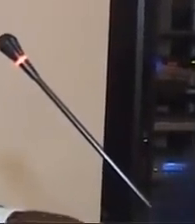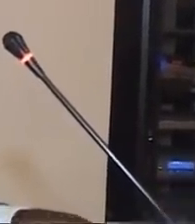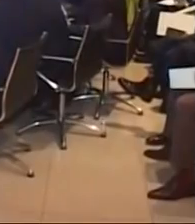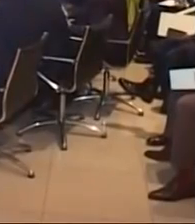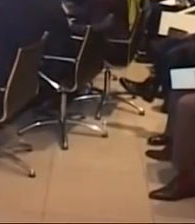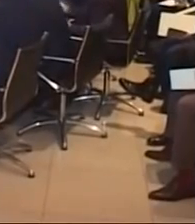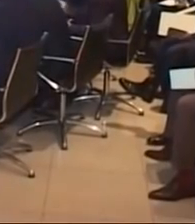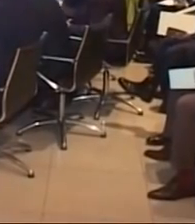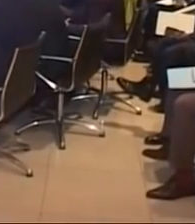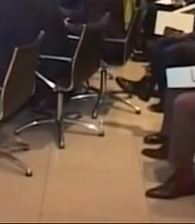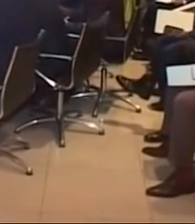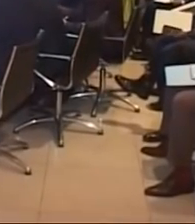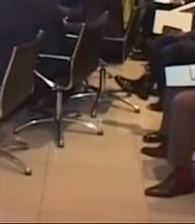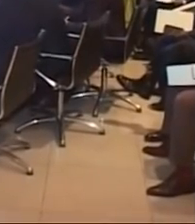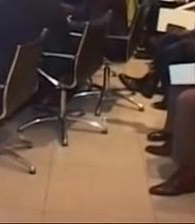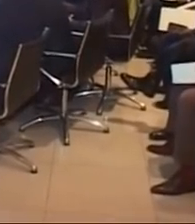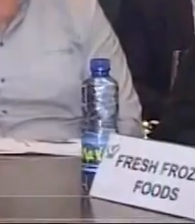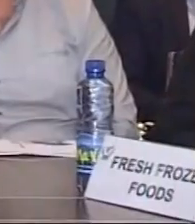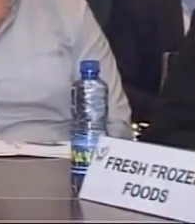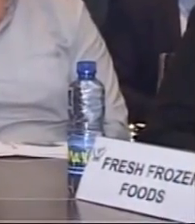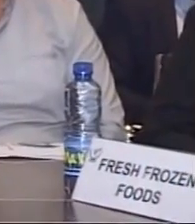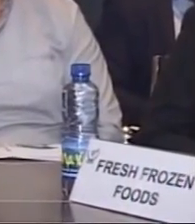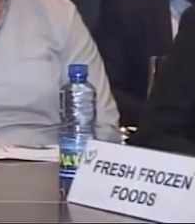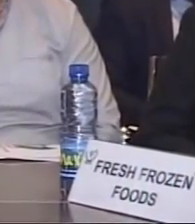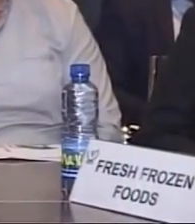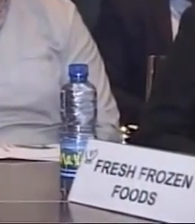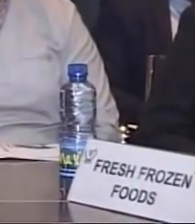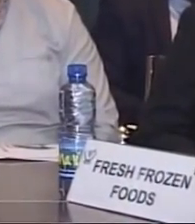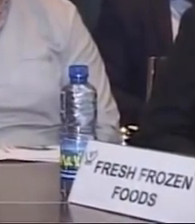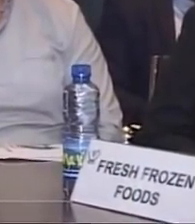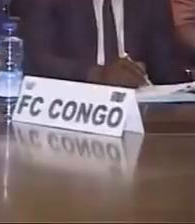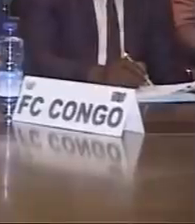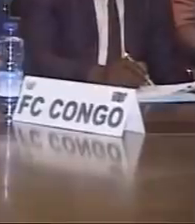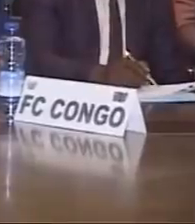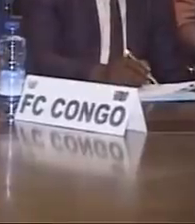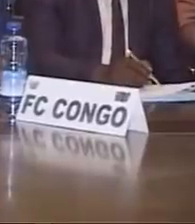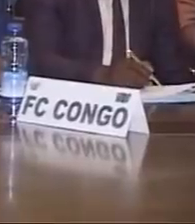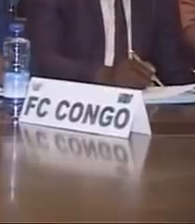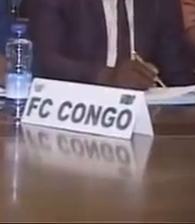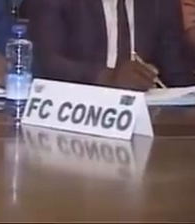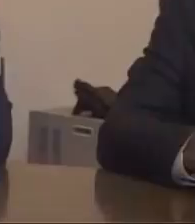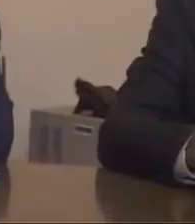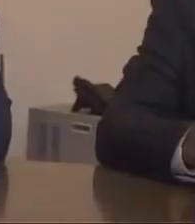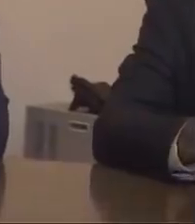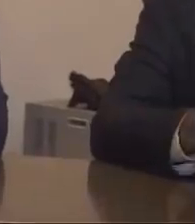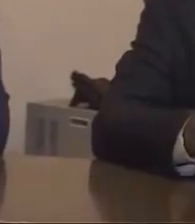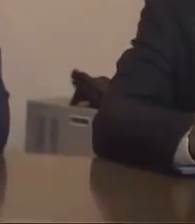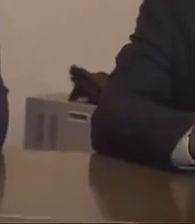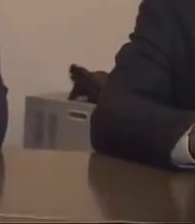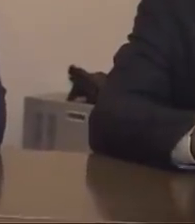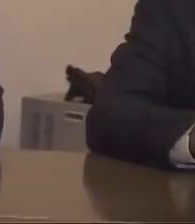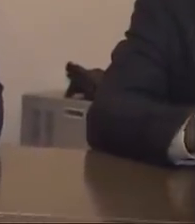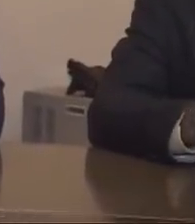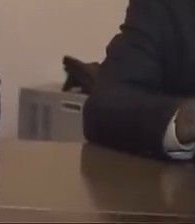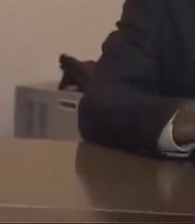économiques du secteur d'approvisionnement en denrées de grande consommation le ministre de l'économie nationale leur a exprimé son empressement